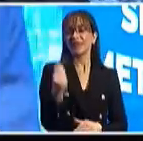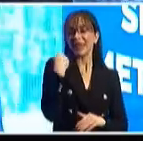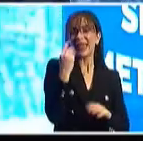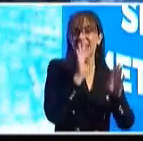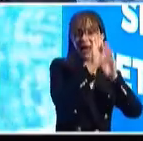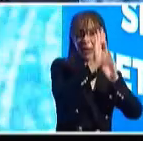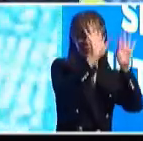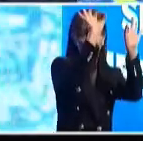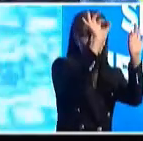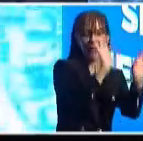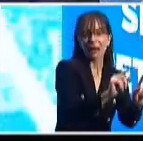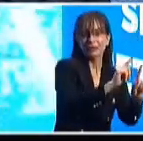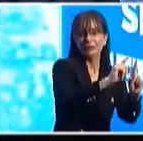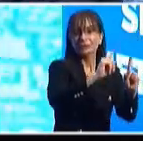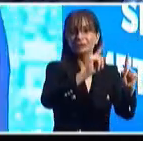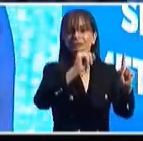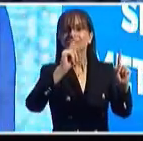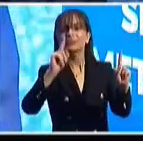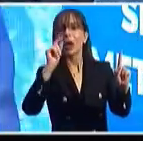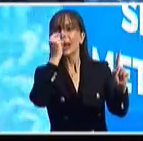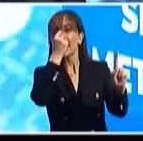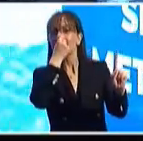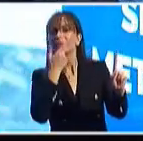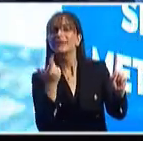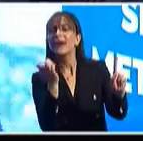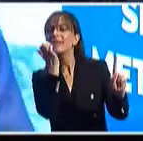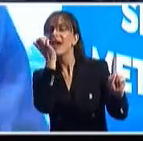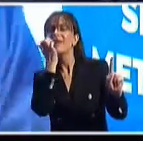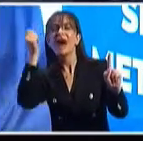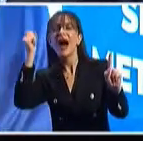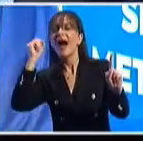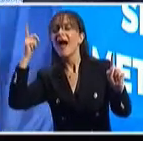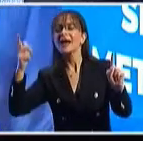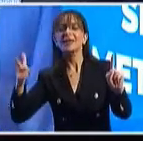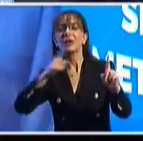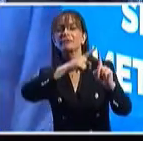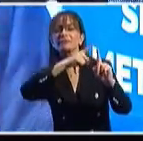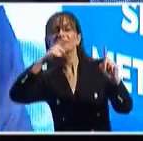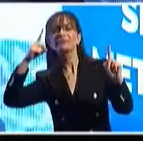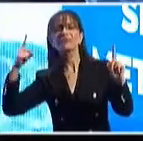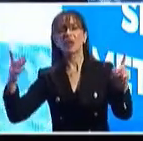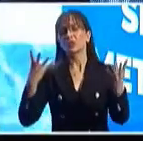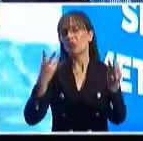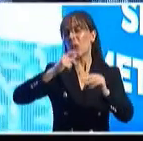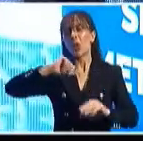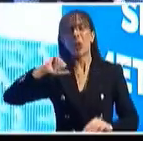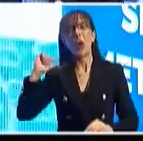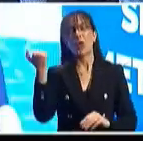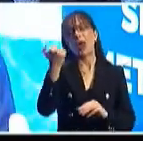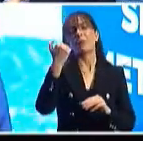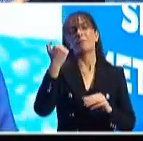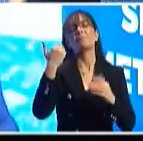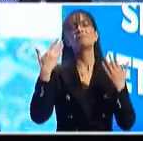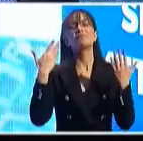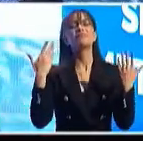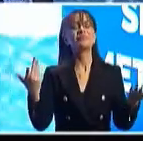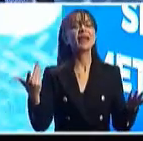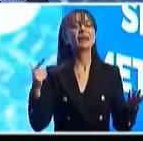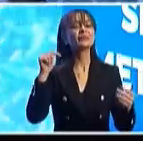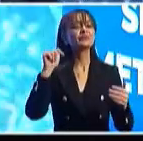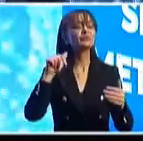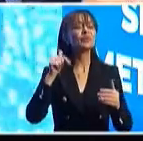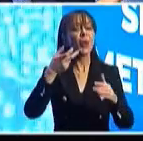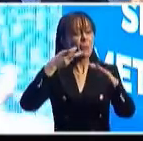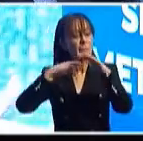Kapı'dan başlayıp işte İncirli Sefaköy'e kadar uzanan çok önemli bir hattımız. Bu hatla birlikte de